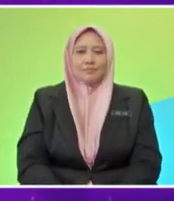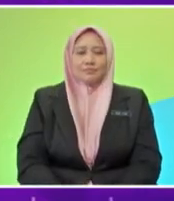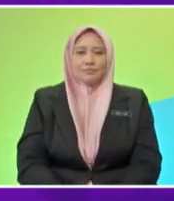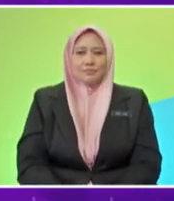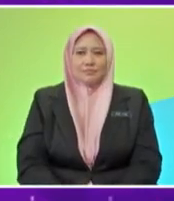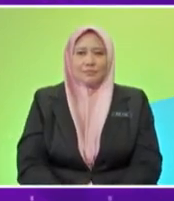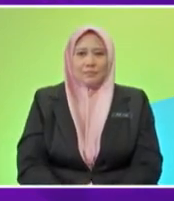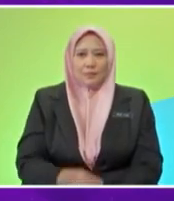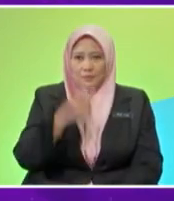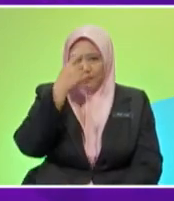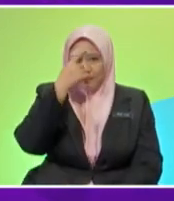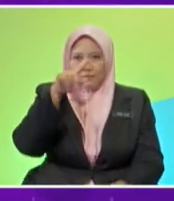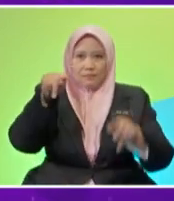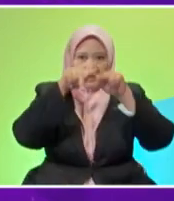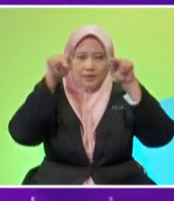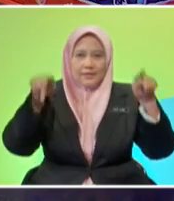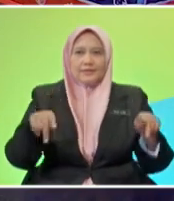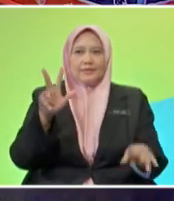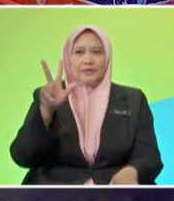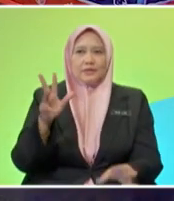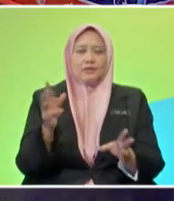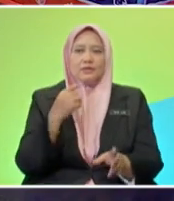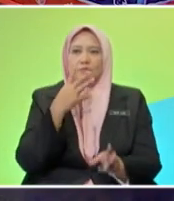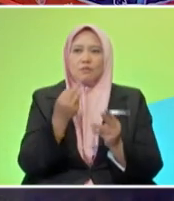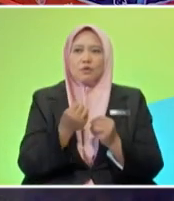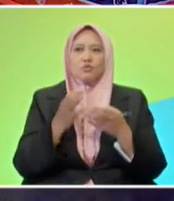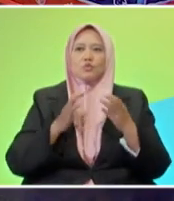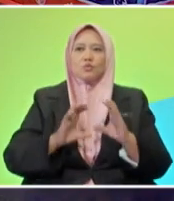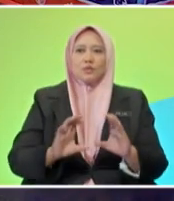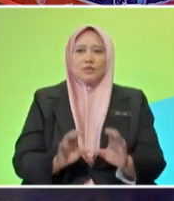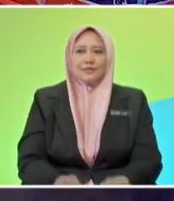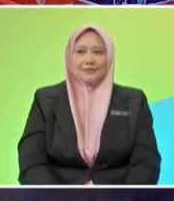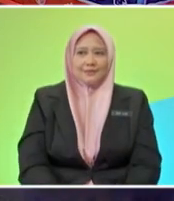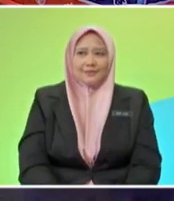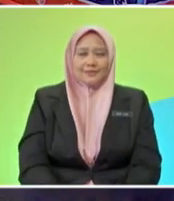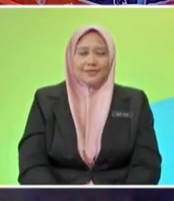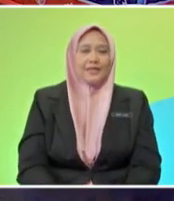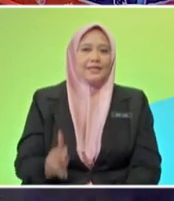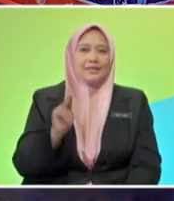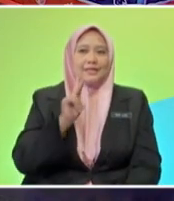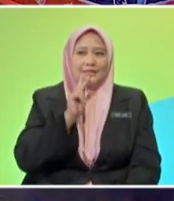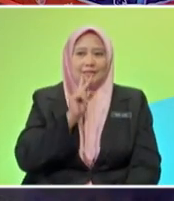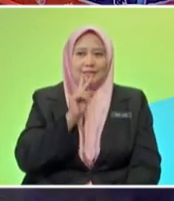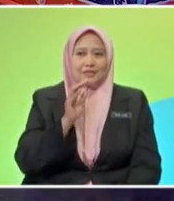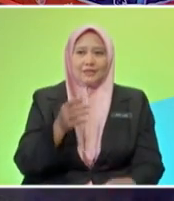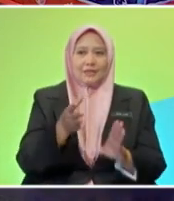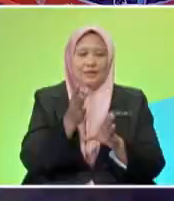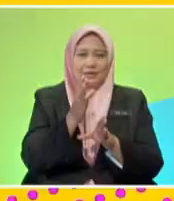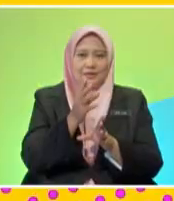Untuk perenggan 3. Ada sesiapa nak cuba? Siapa nak cuba? Siapa nak cuba? Khairi Ros dari kumpulan